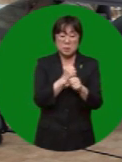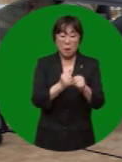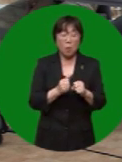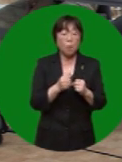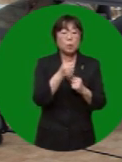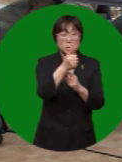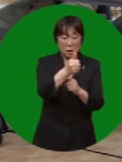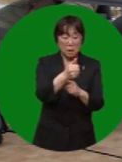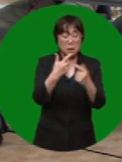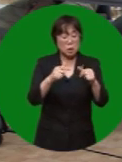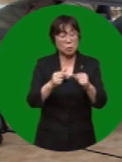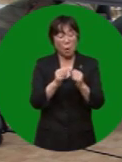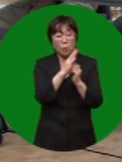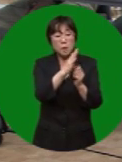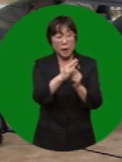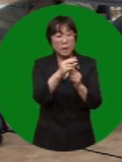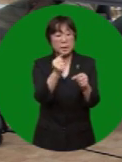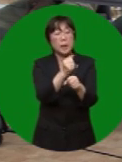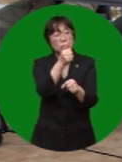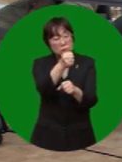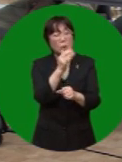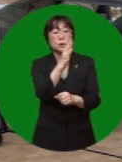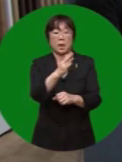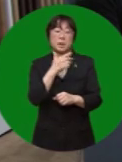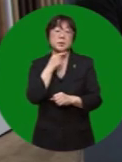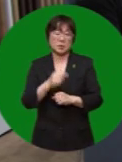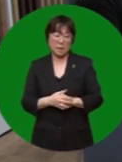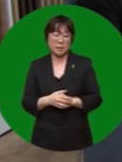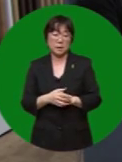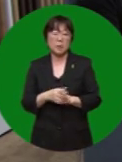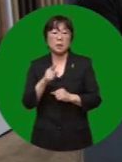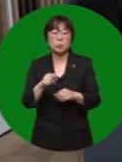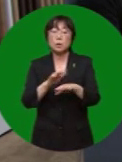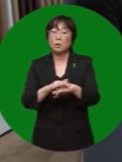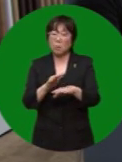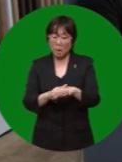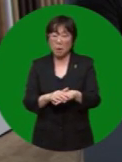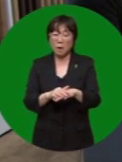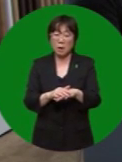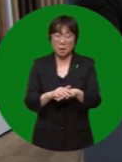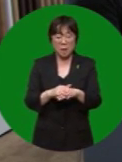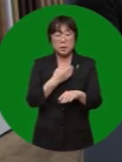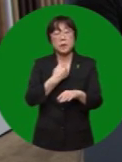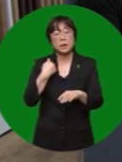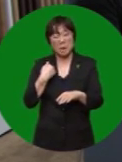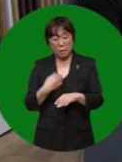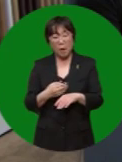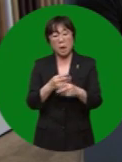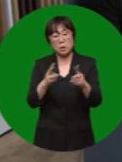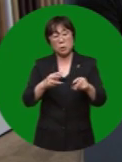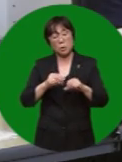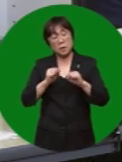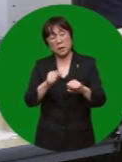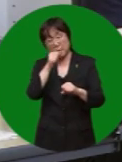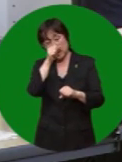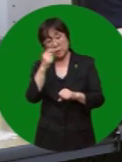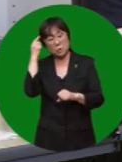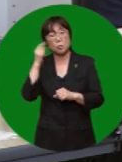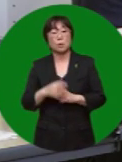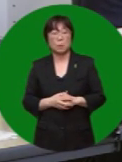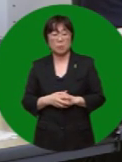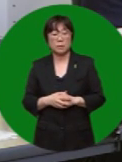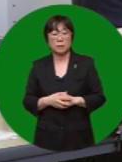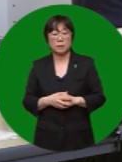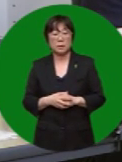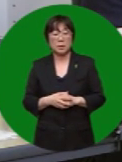人は、あ、じゃあいつもやってもらったらこの大工さんお願いするとかね、そうした形がうまく組めれば非常にやりやすいんではないか。今おっしゃ